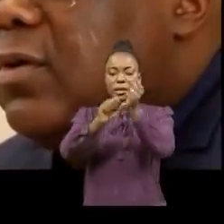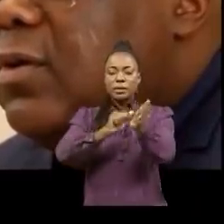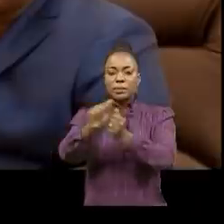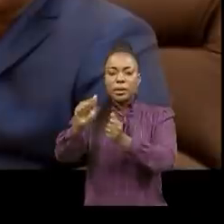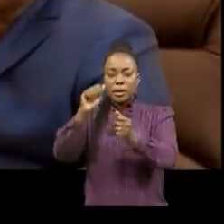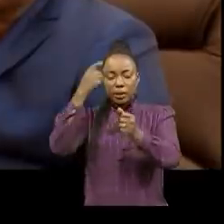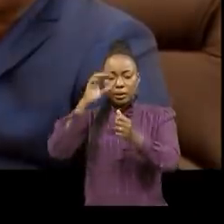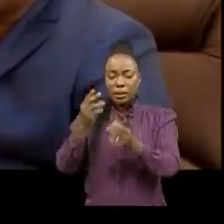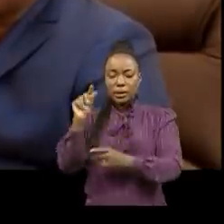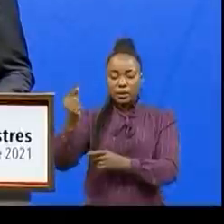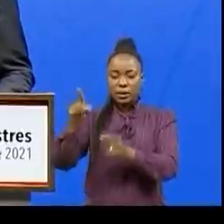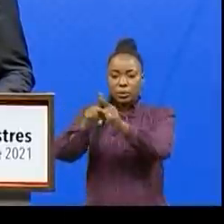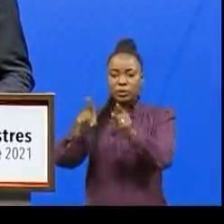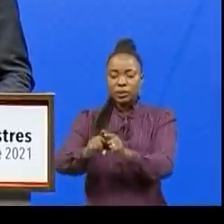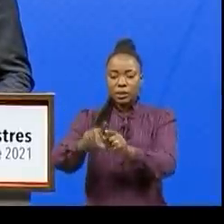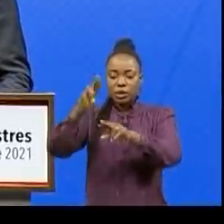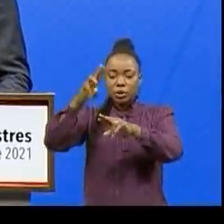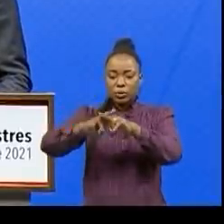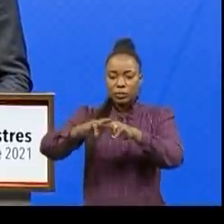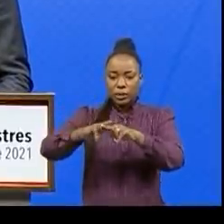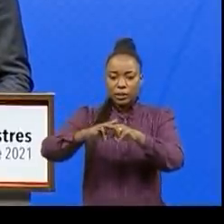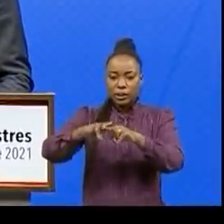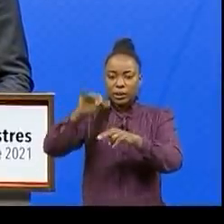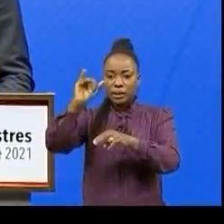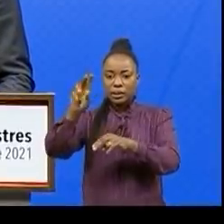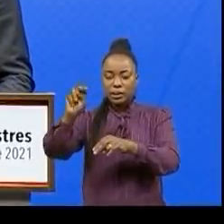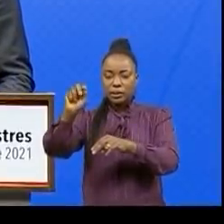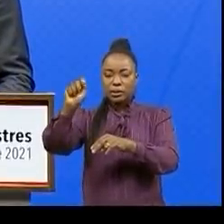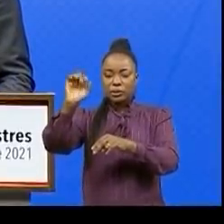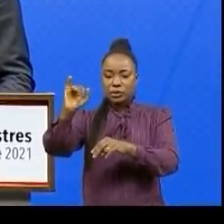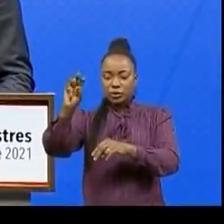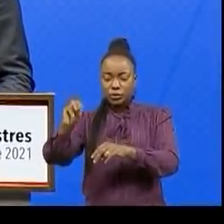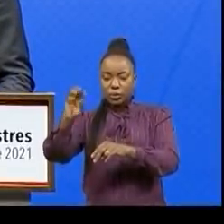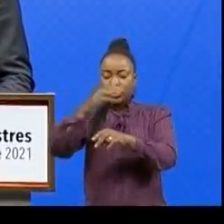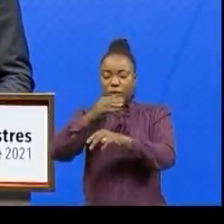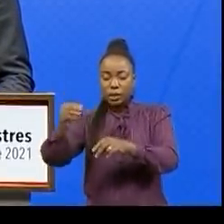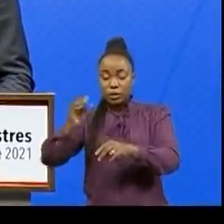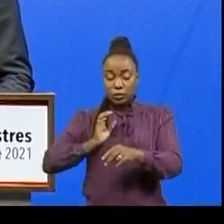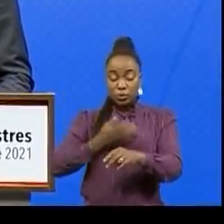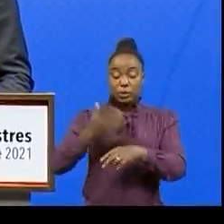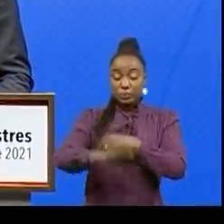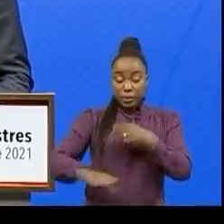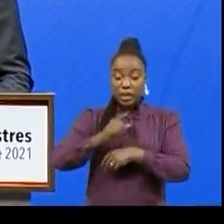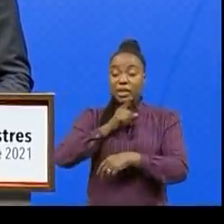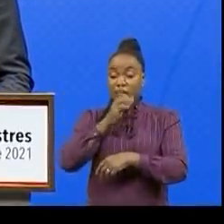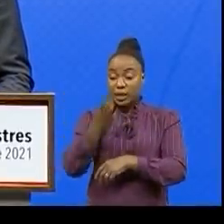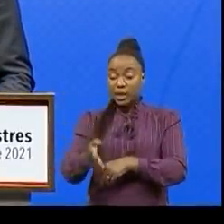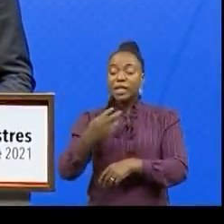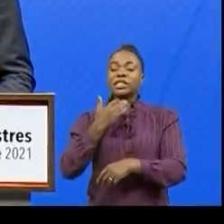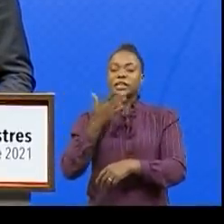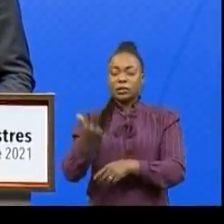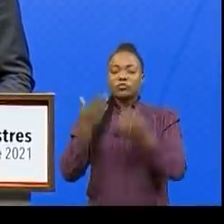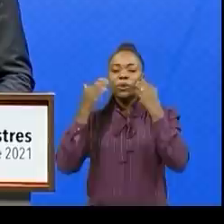réserves en minerais, tels que le cobalt, les lithiums, les niobiums, que notre pays regorge. À cet